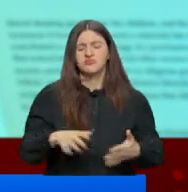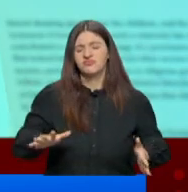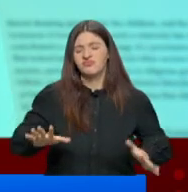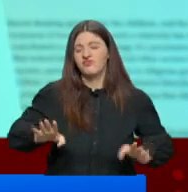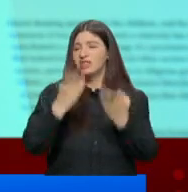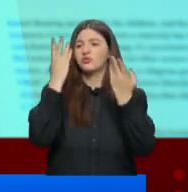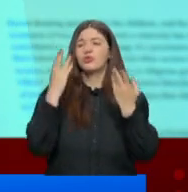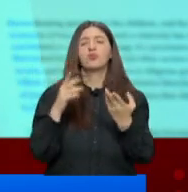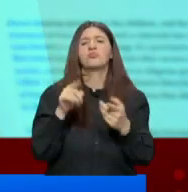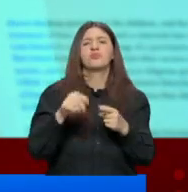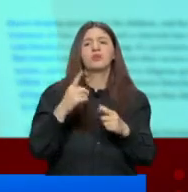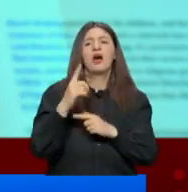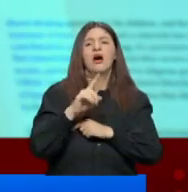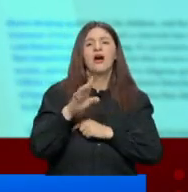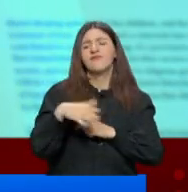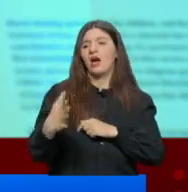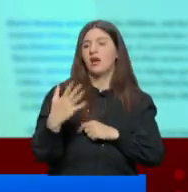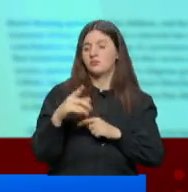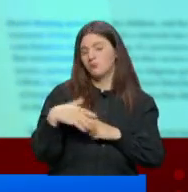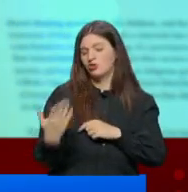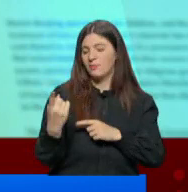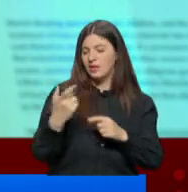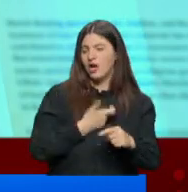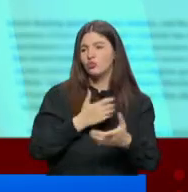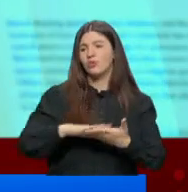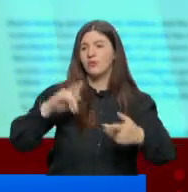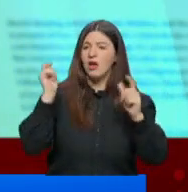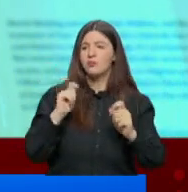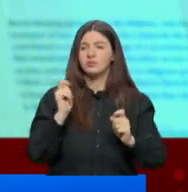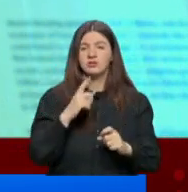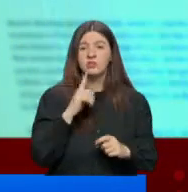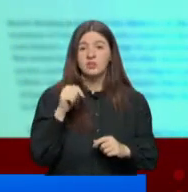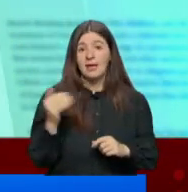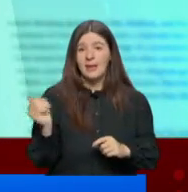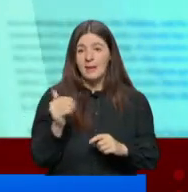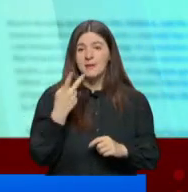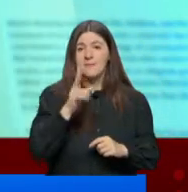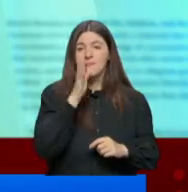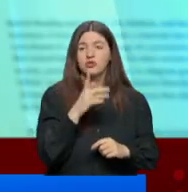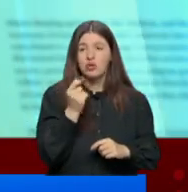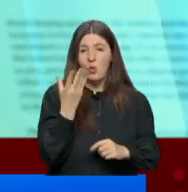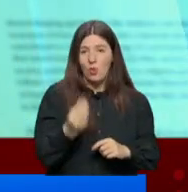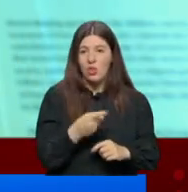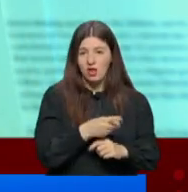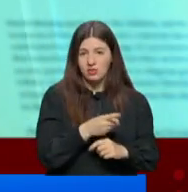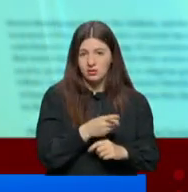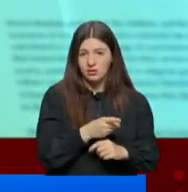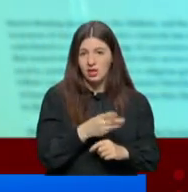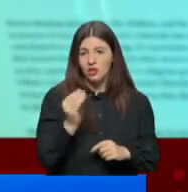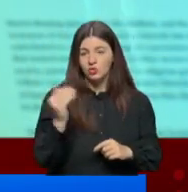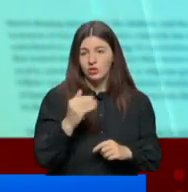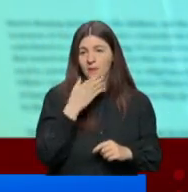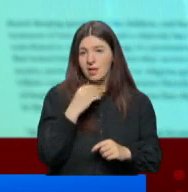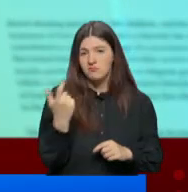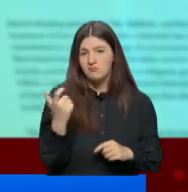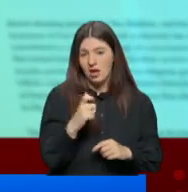feragat ediyorum ve burada ayrı bir yasal düzenleme yapılsın demişti. Şimdi gelelim 2500 lira olan en düşük